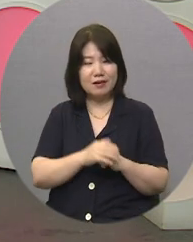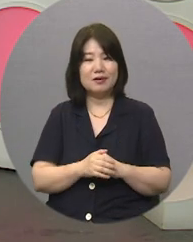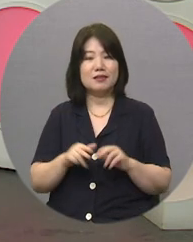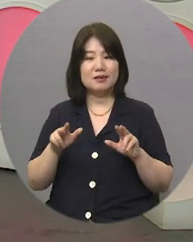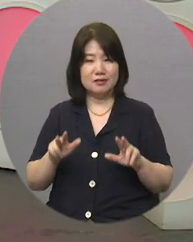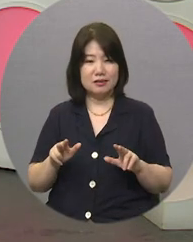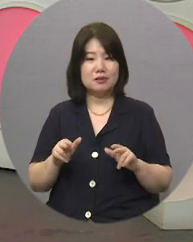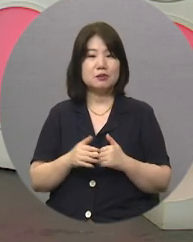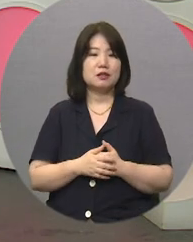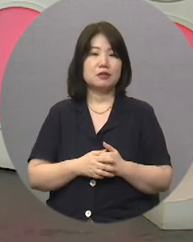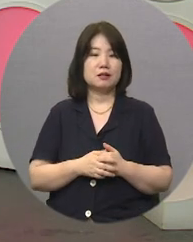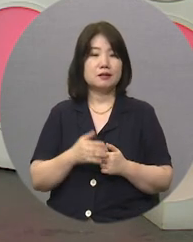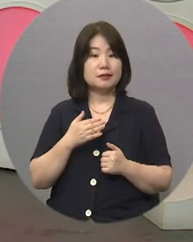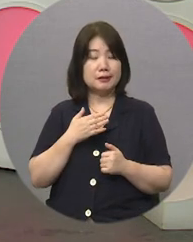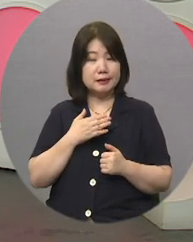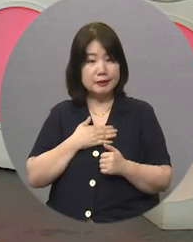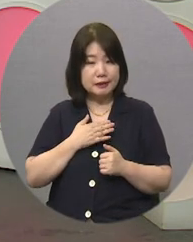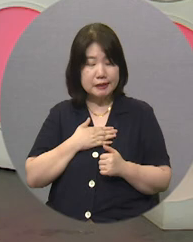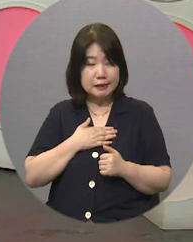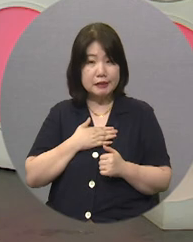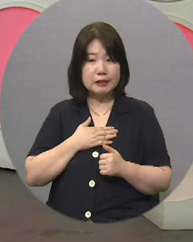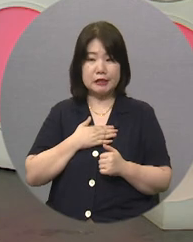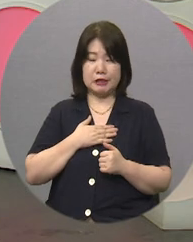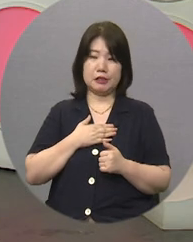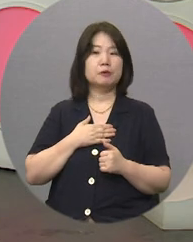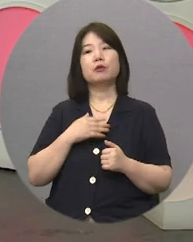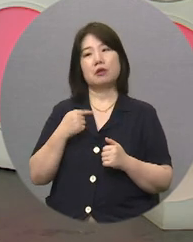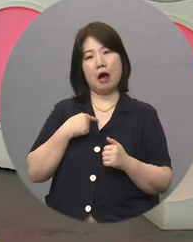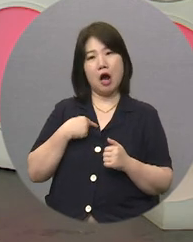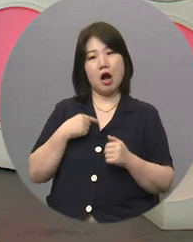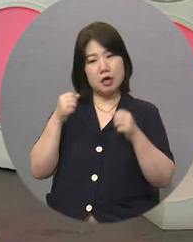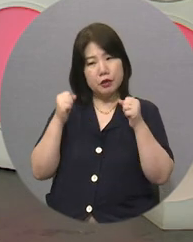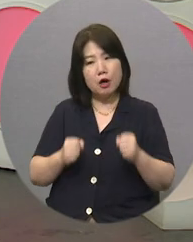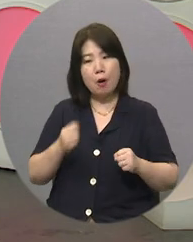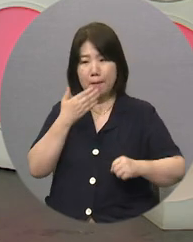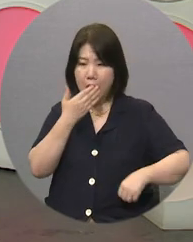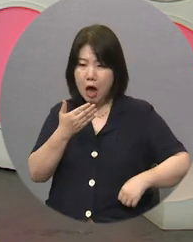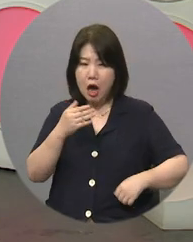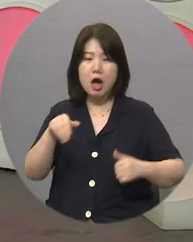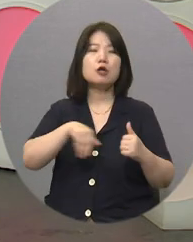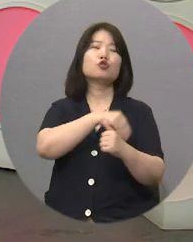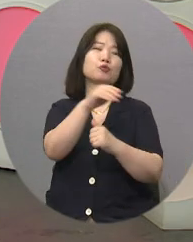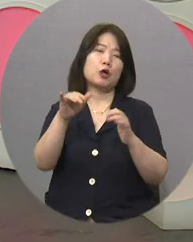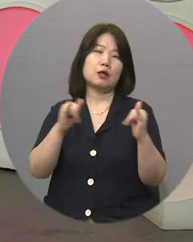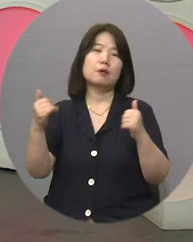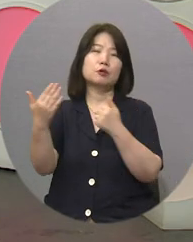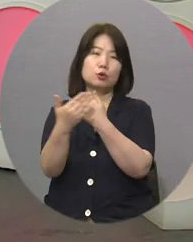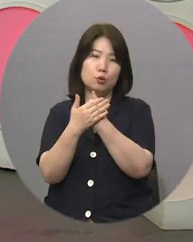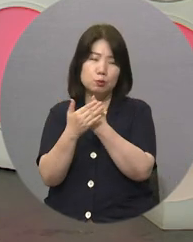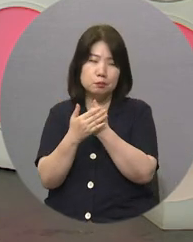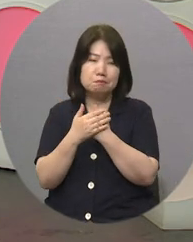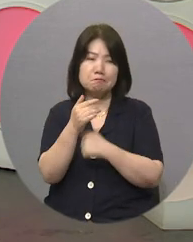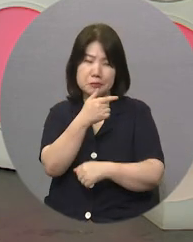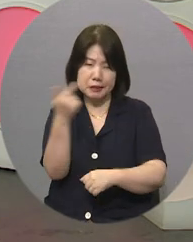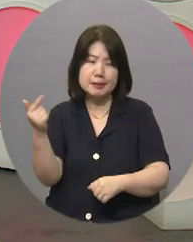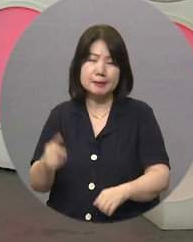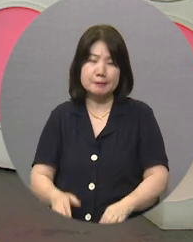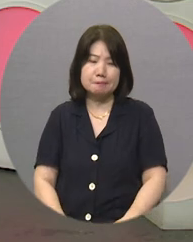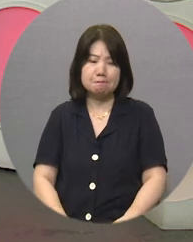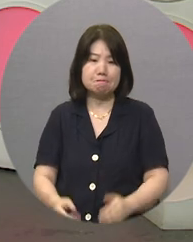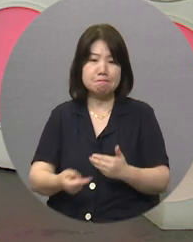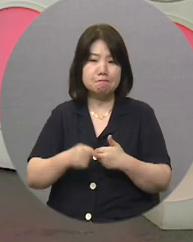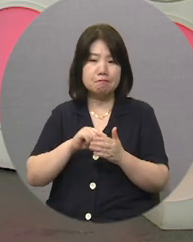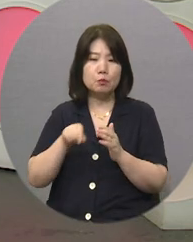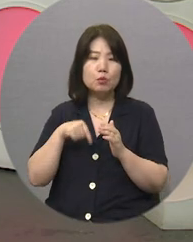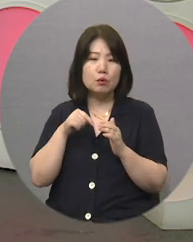지금은 제가 있는 것은 이런 주변인들의 덕이 아닐까 하는 생각에 마음속으로